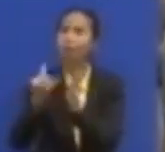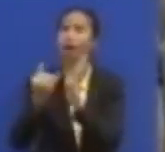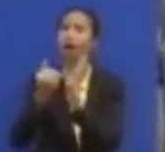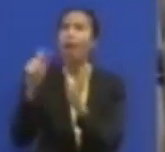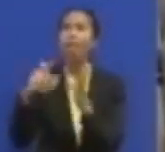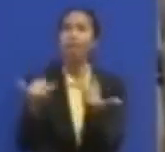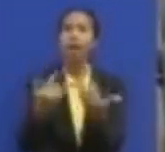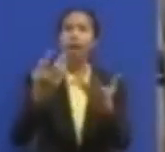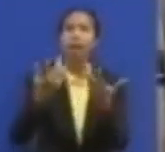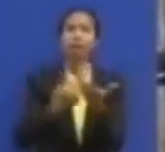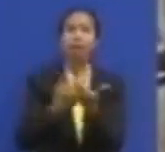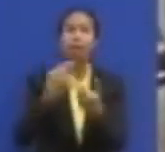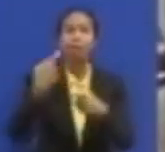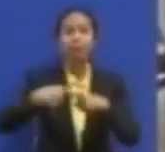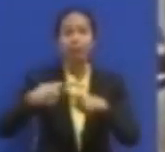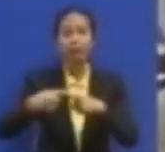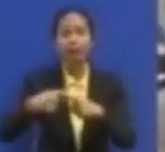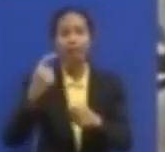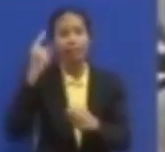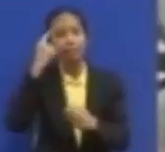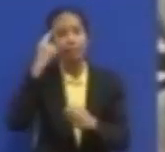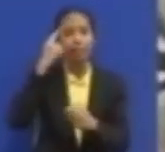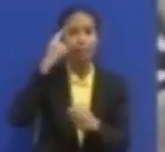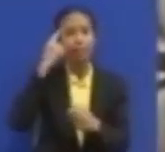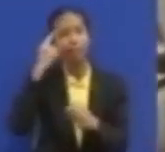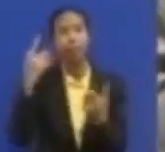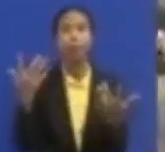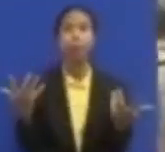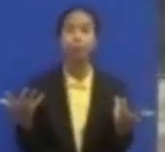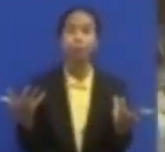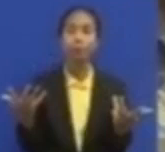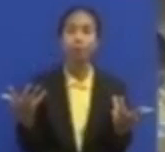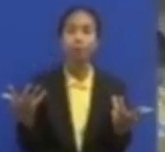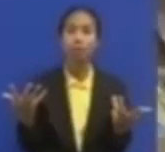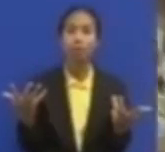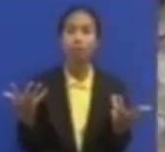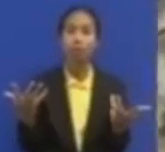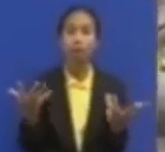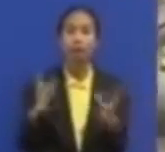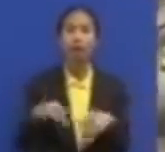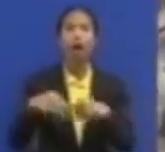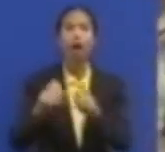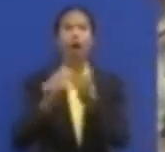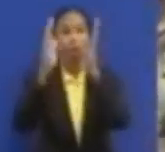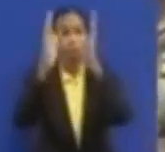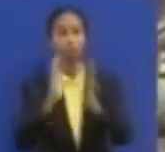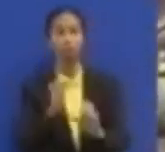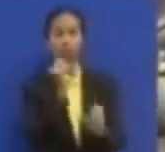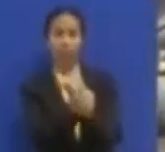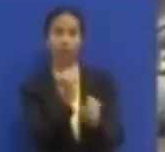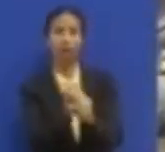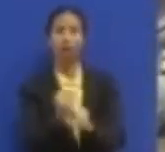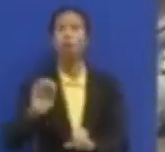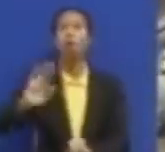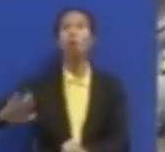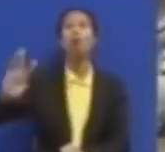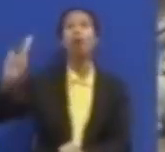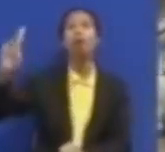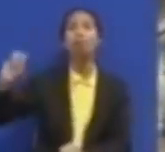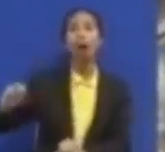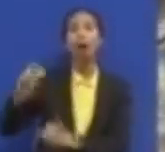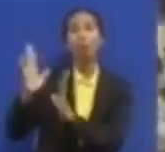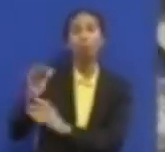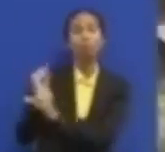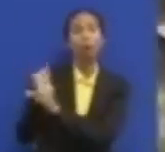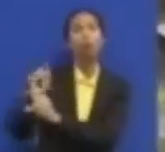ก็เพื่อความเป็นธรรมนะครับก็ต้องใช้เจ้าหน้าที่ของสภาหน่อยครับ